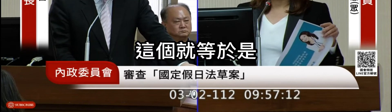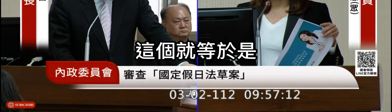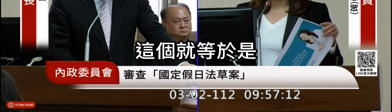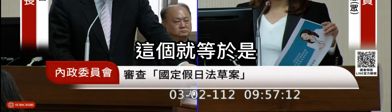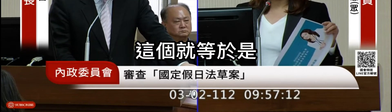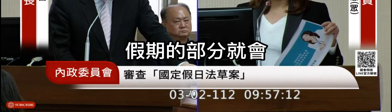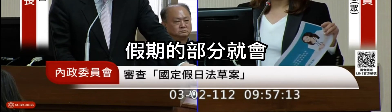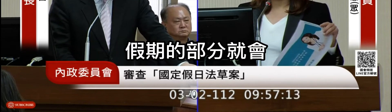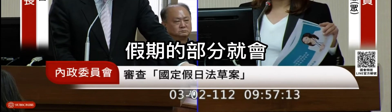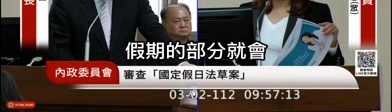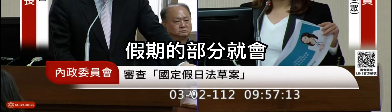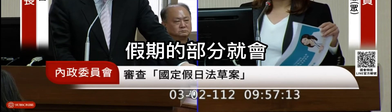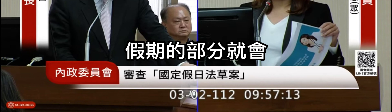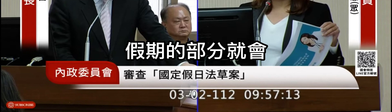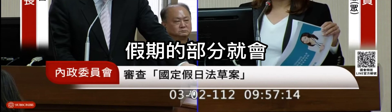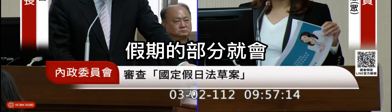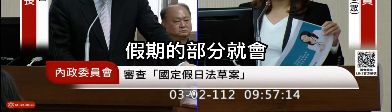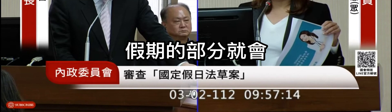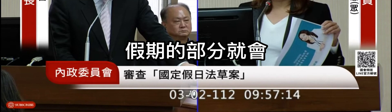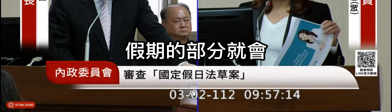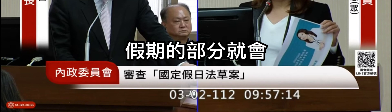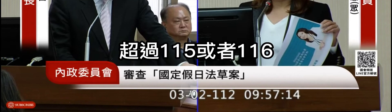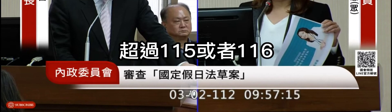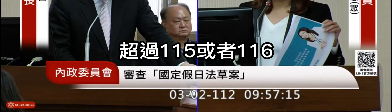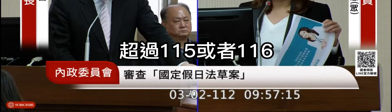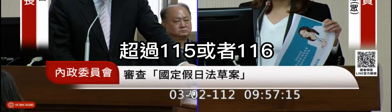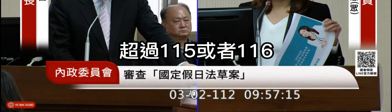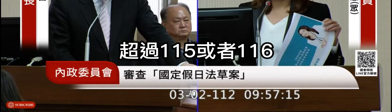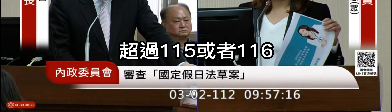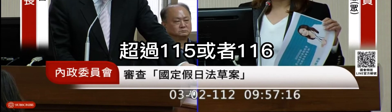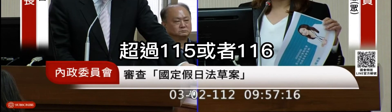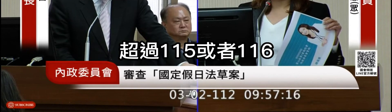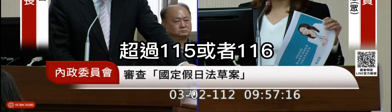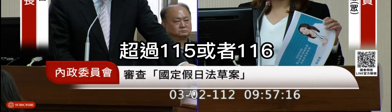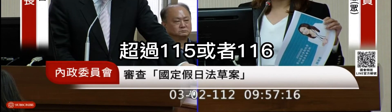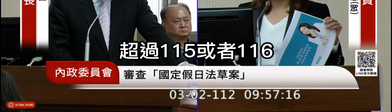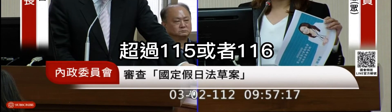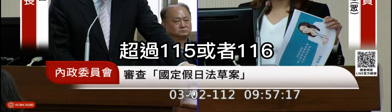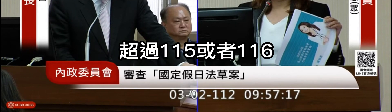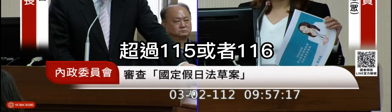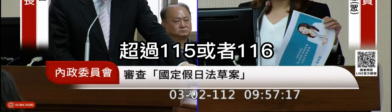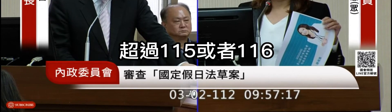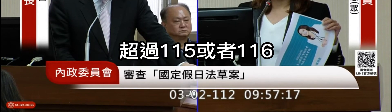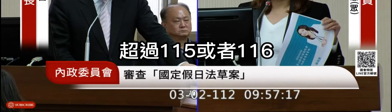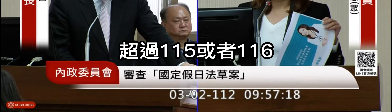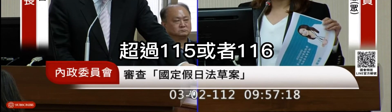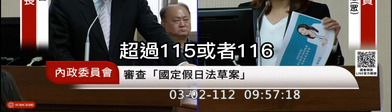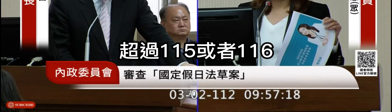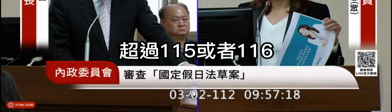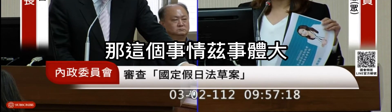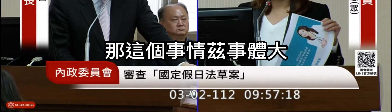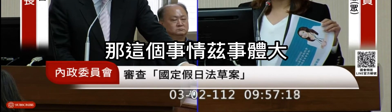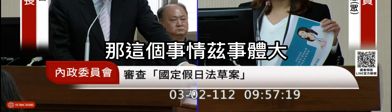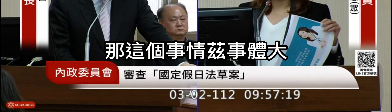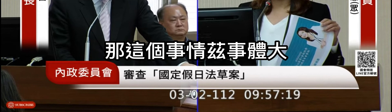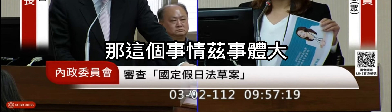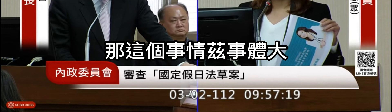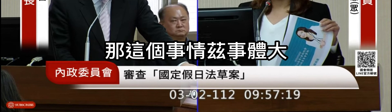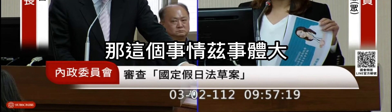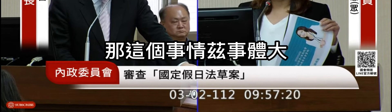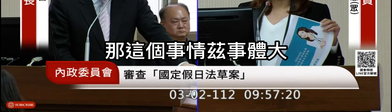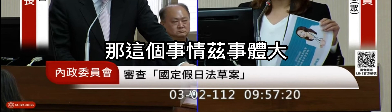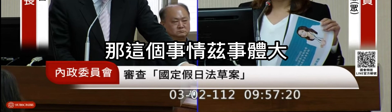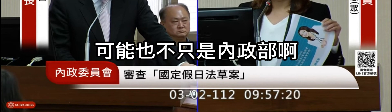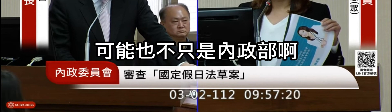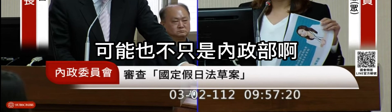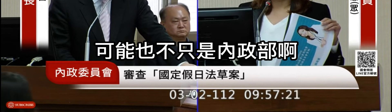是假期的部分就会超过115或者116，那这个事情知识